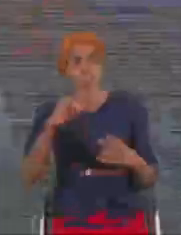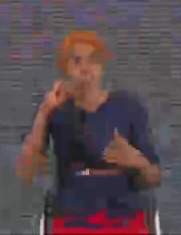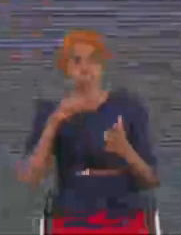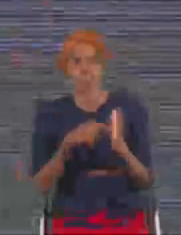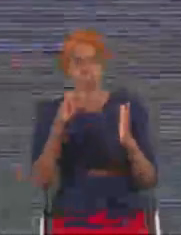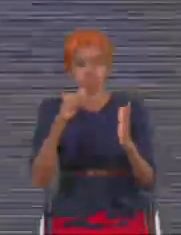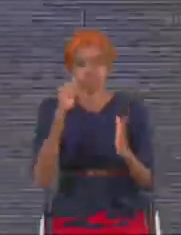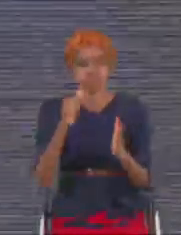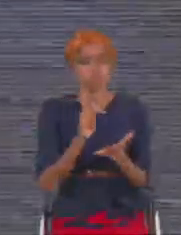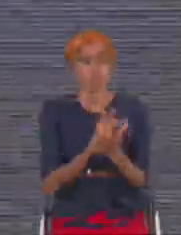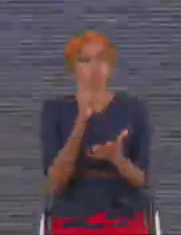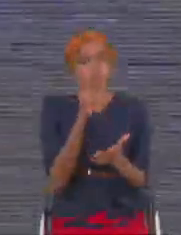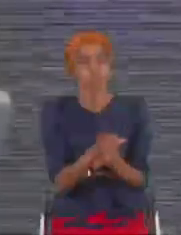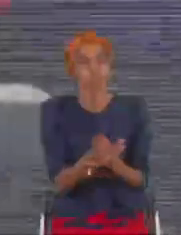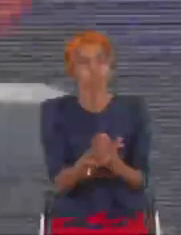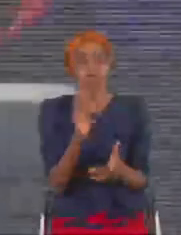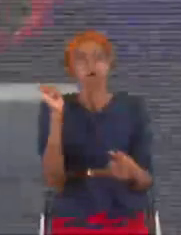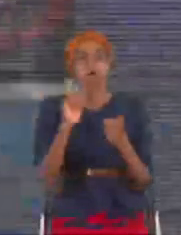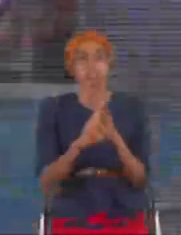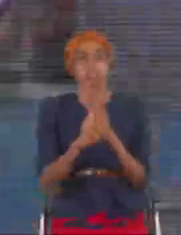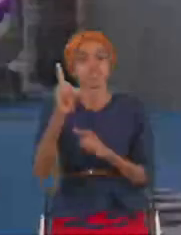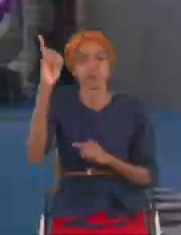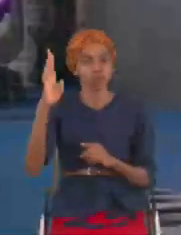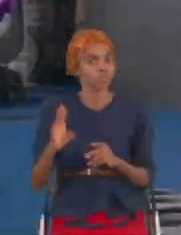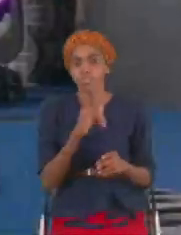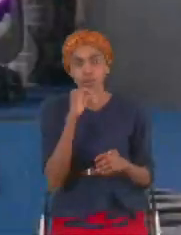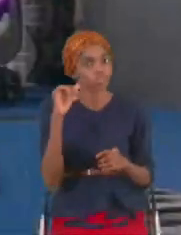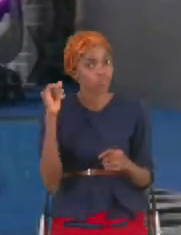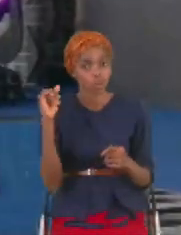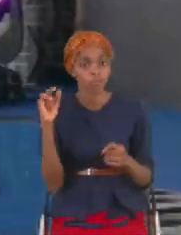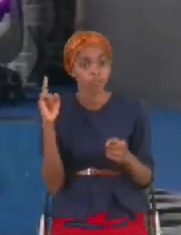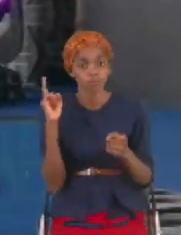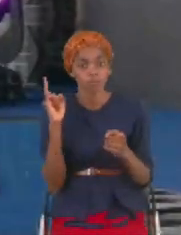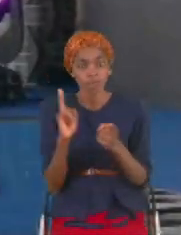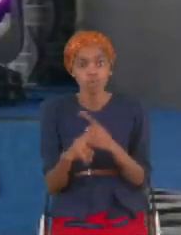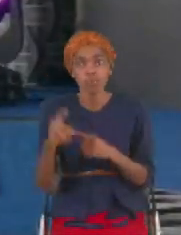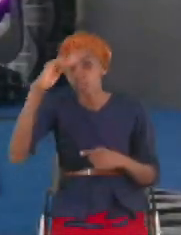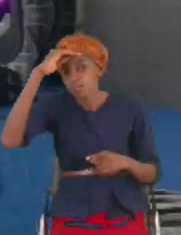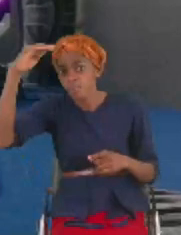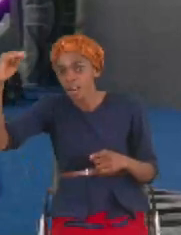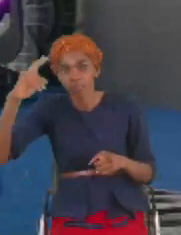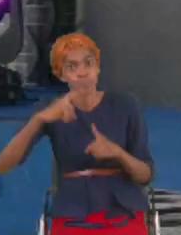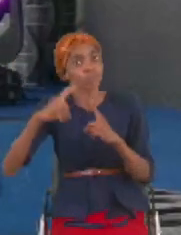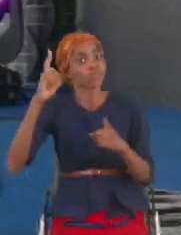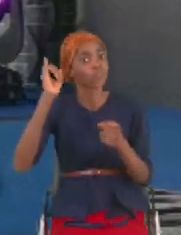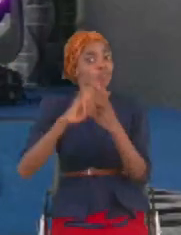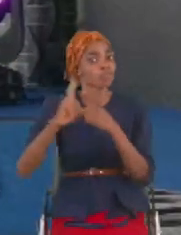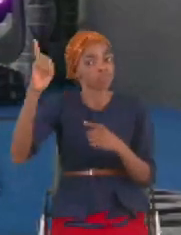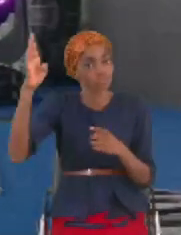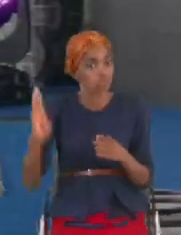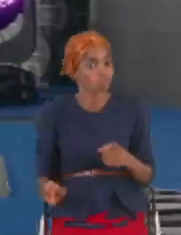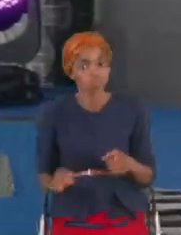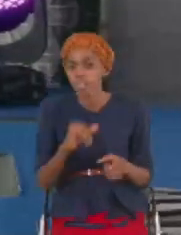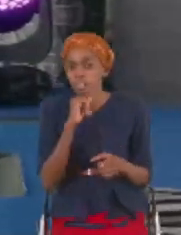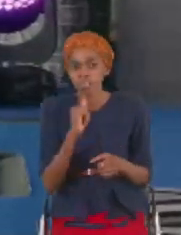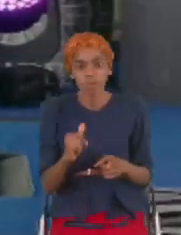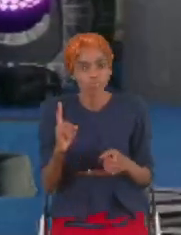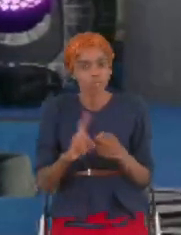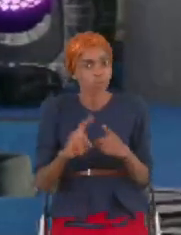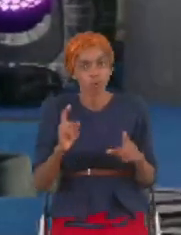devant dieu comme un homme éprouvé par devant un conseil d'administration devant dieu pas